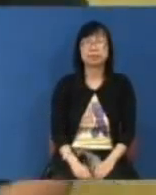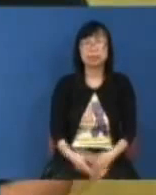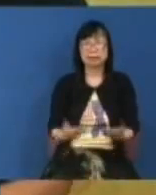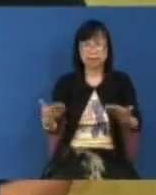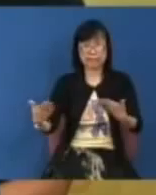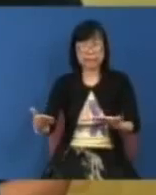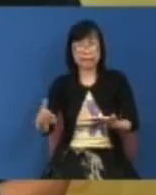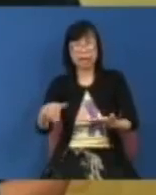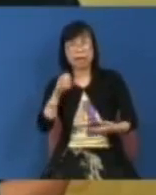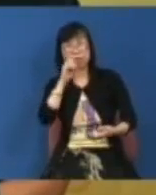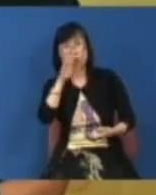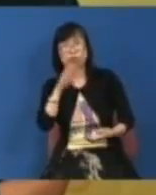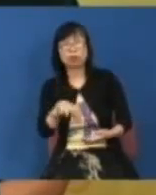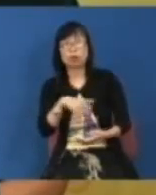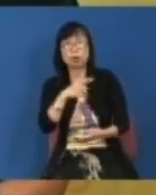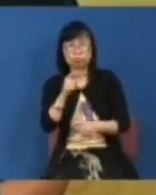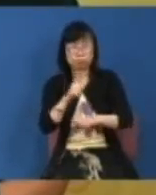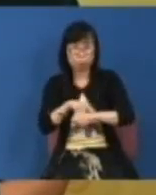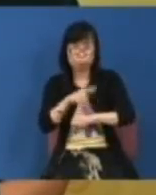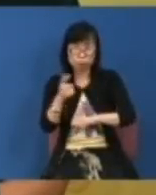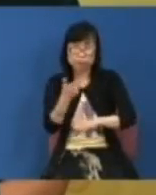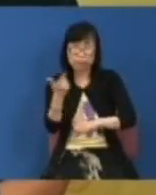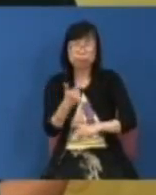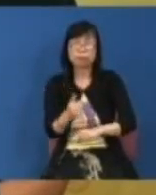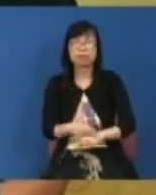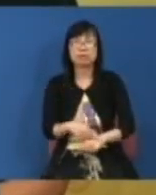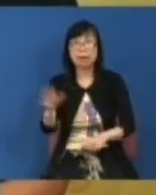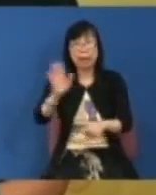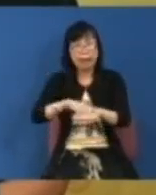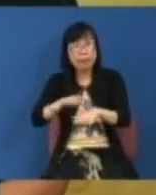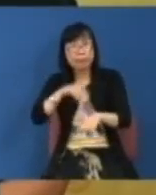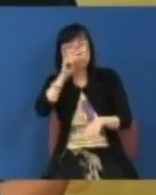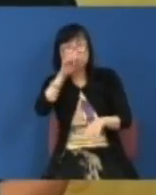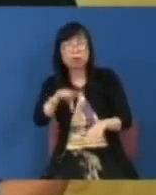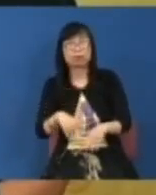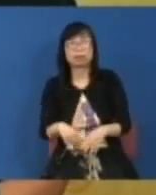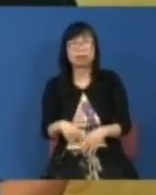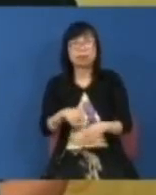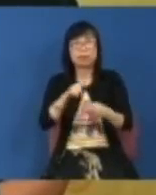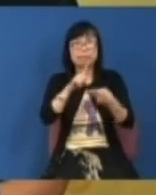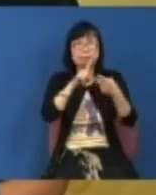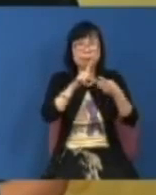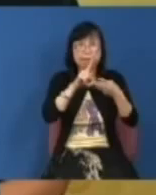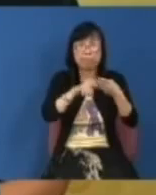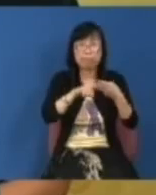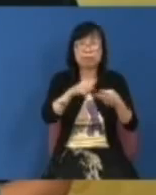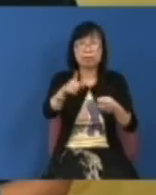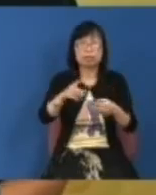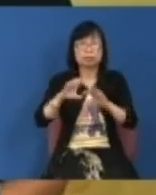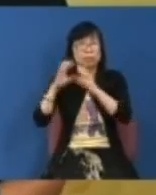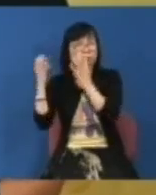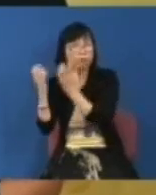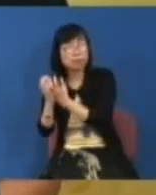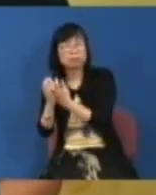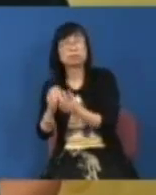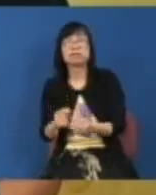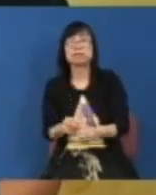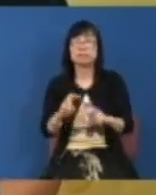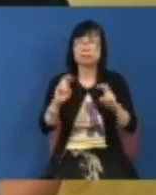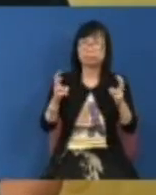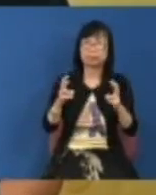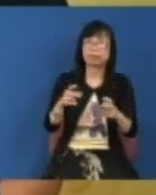一下咧，因為你都講咗好多時間啦。咁你啱頭先講過，如果你話泛民以民主黨作為一個主體先算啦，咁